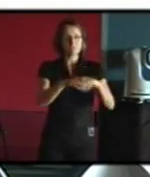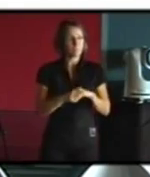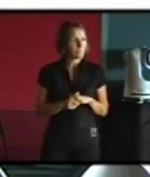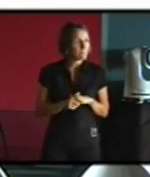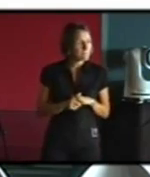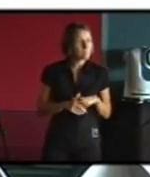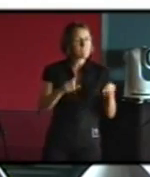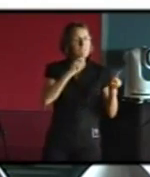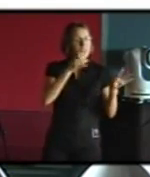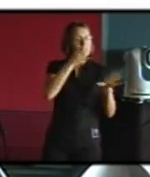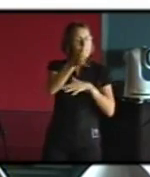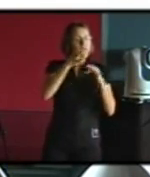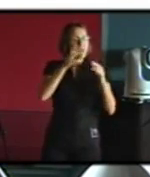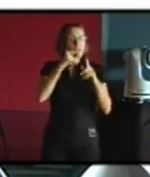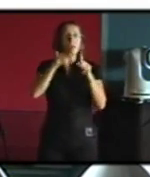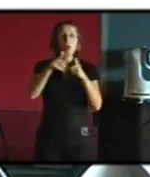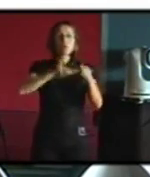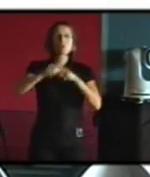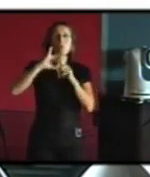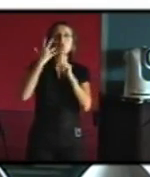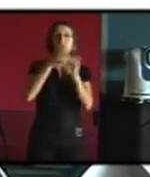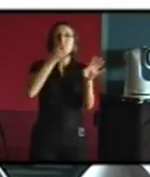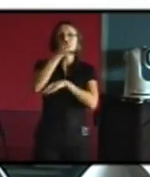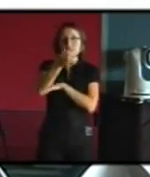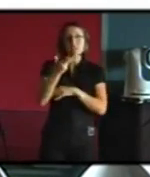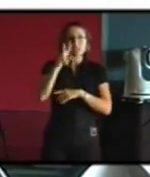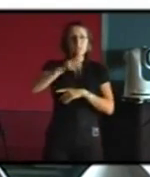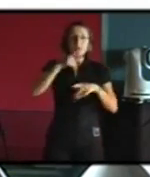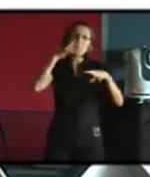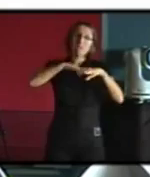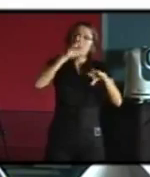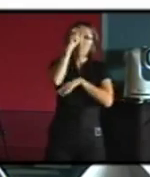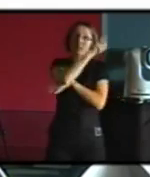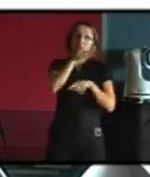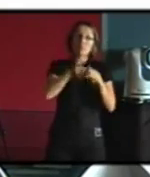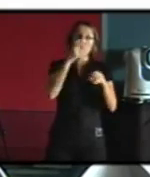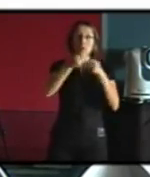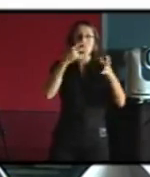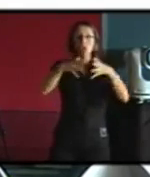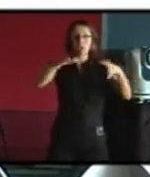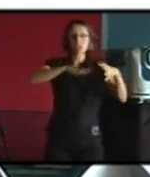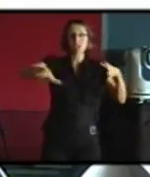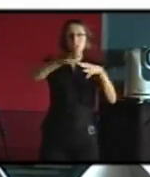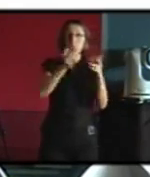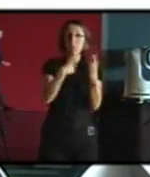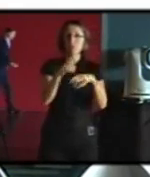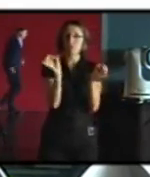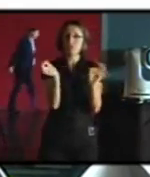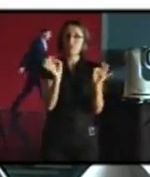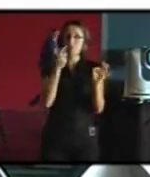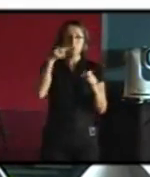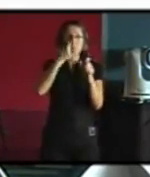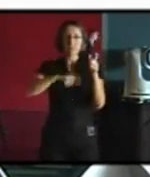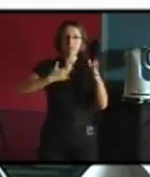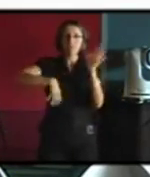en parlant des quartiers d'habitat social, mais dans les quartiers dits difficiles ou les grands ensembles, il n'y avait pas de marché. C'est-à-dire que personne ne